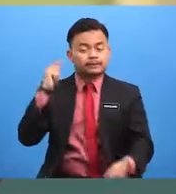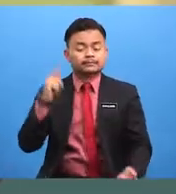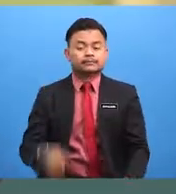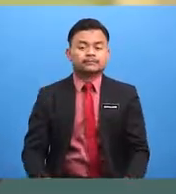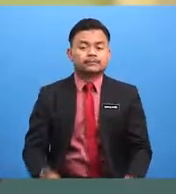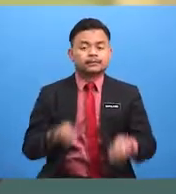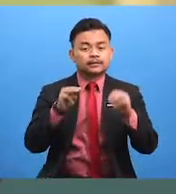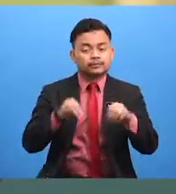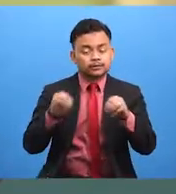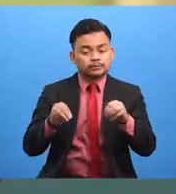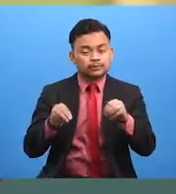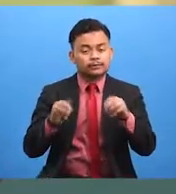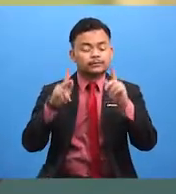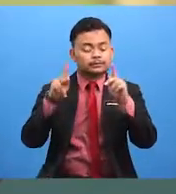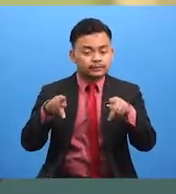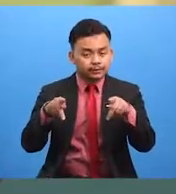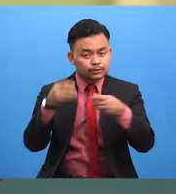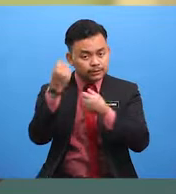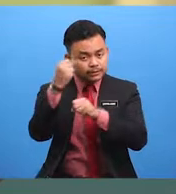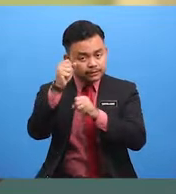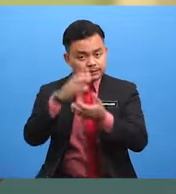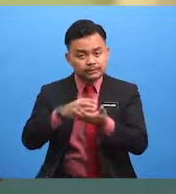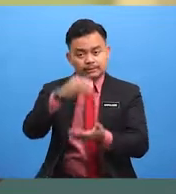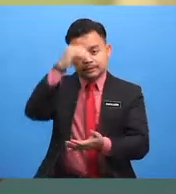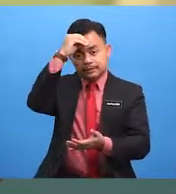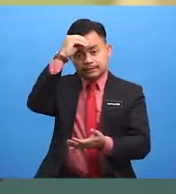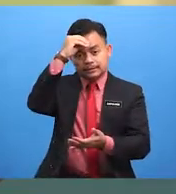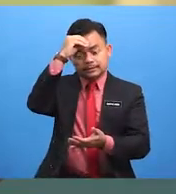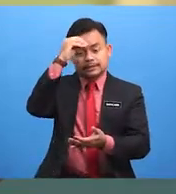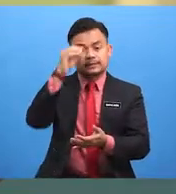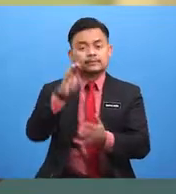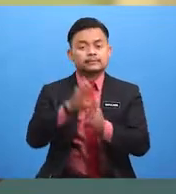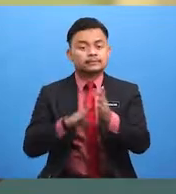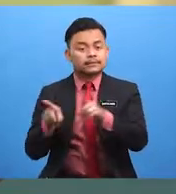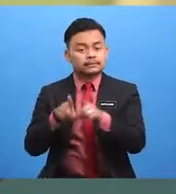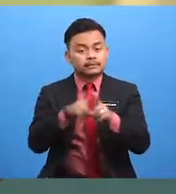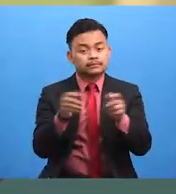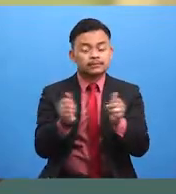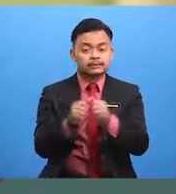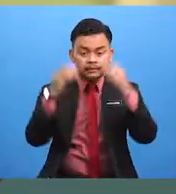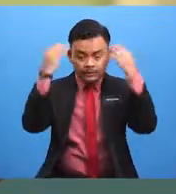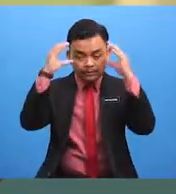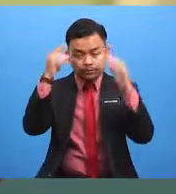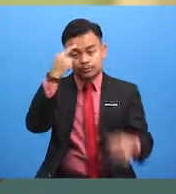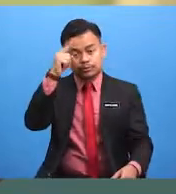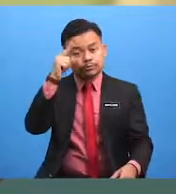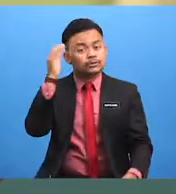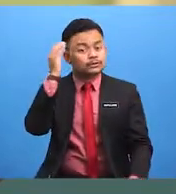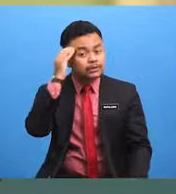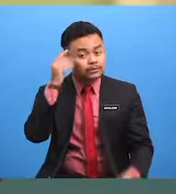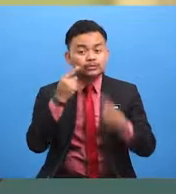Murid-murid perlulah setia belajar bersama-sama dengan saya untuk mengetahui jawapannya.